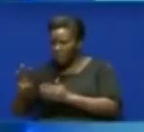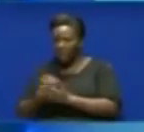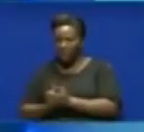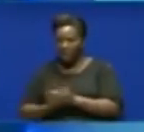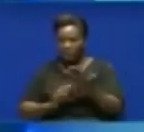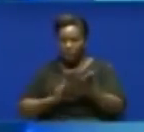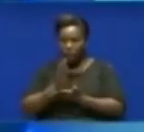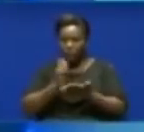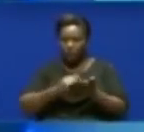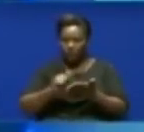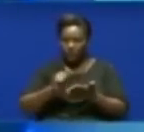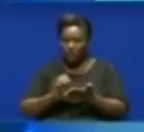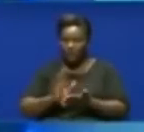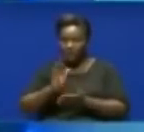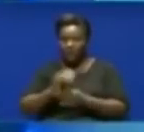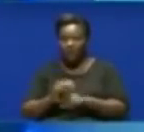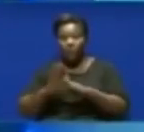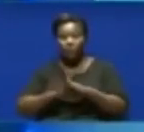Mlimwa. Tupate taarifa kamili.